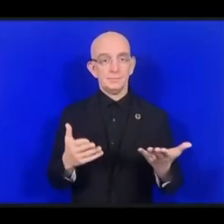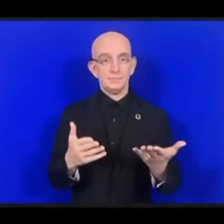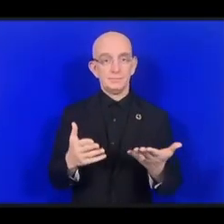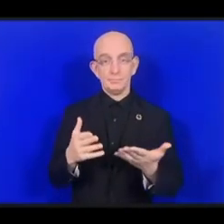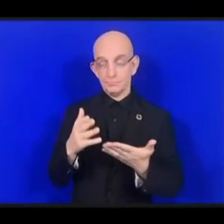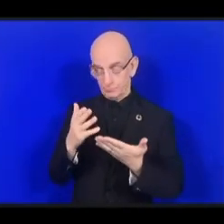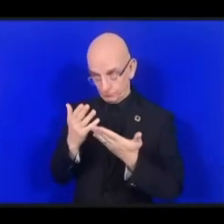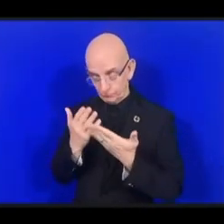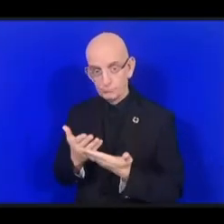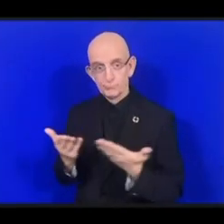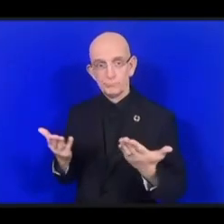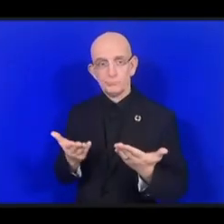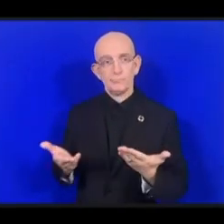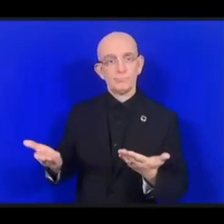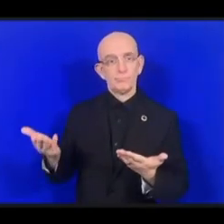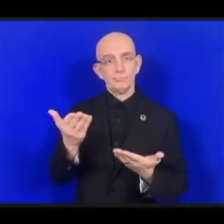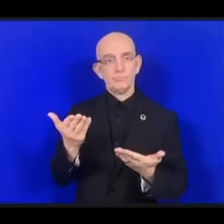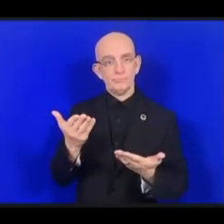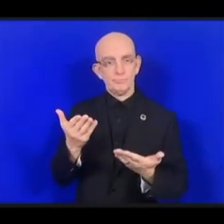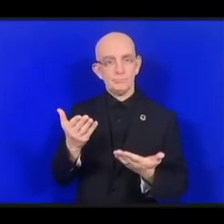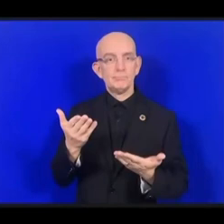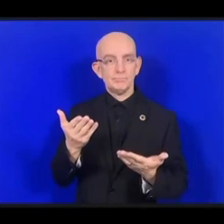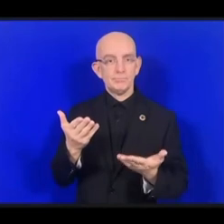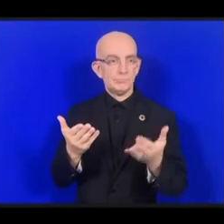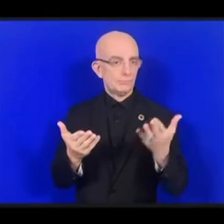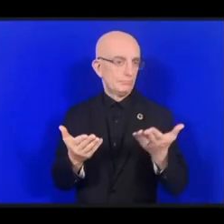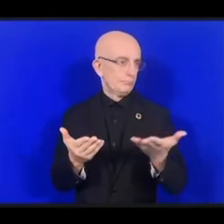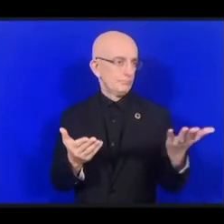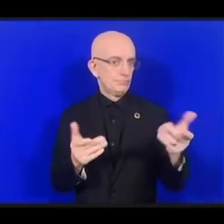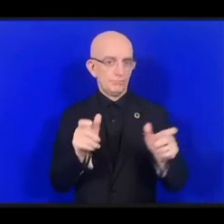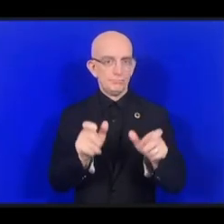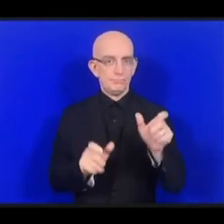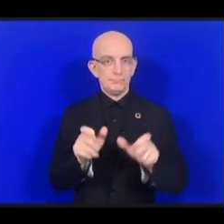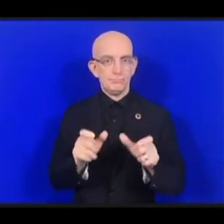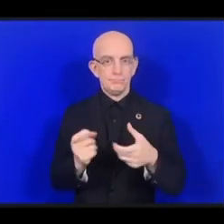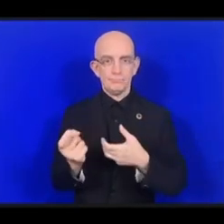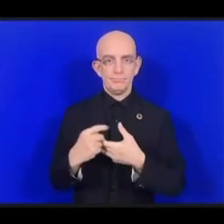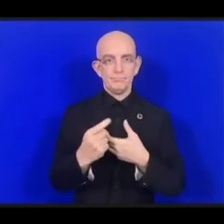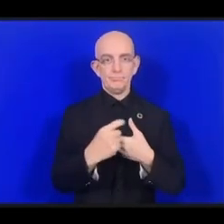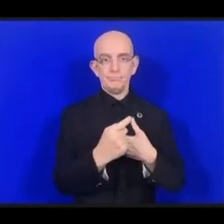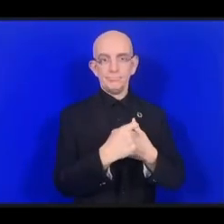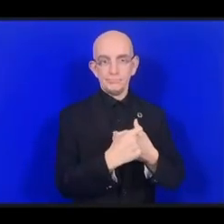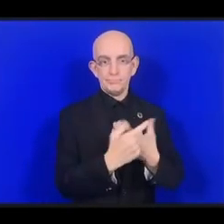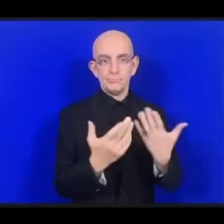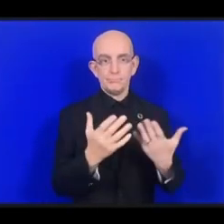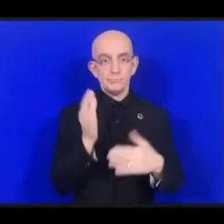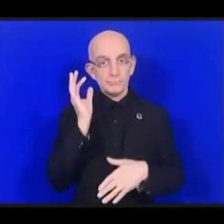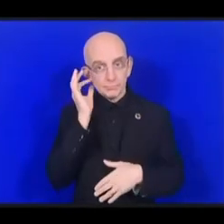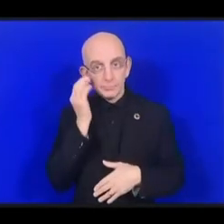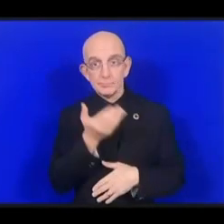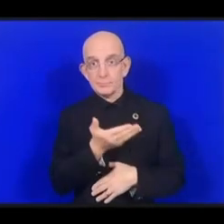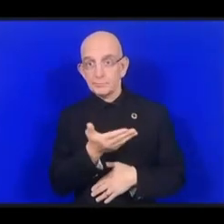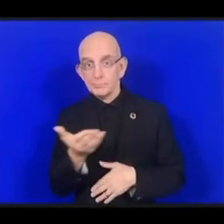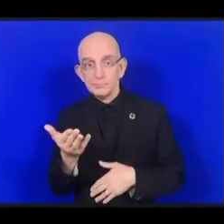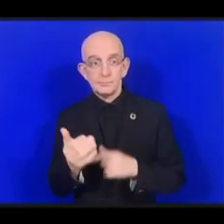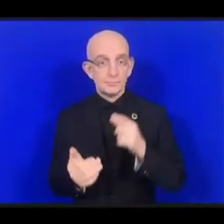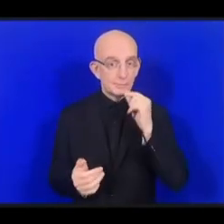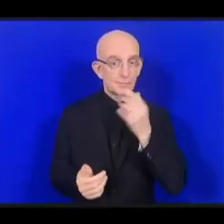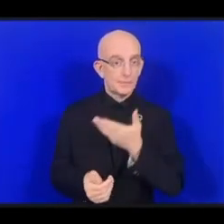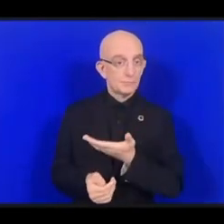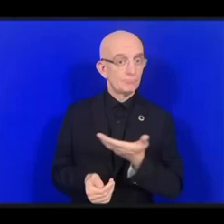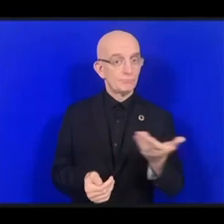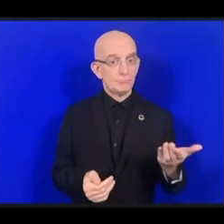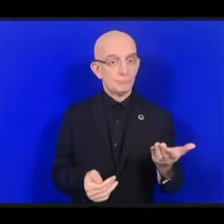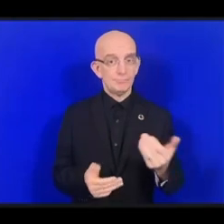の皆さんご参加の皆さんこうやって最終日にお話ができて大変